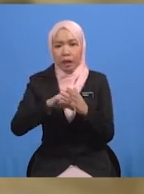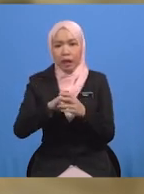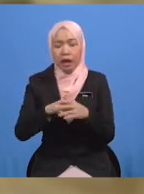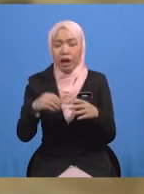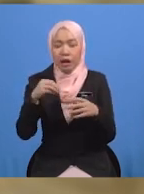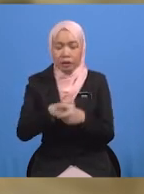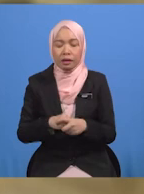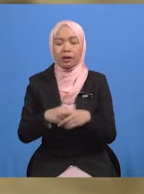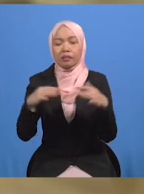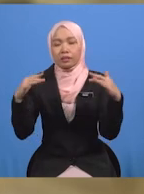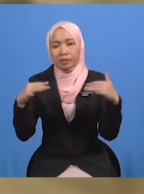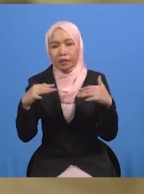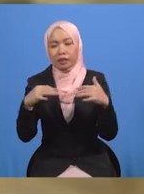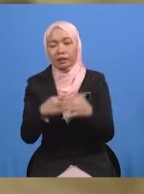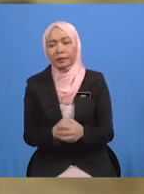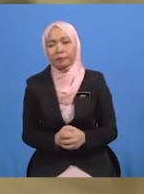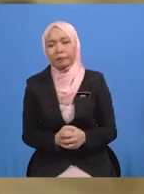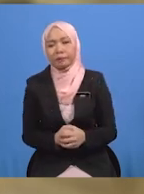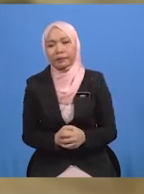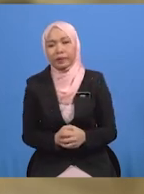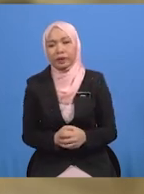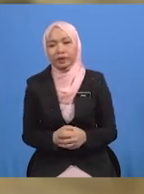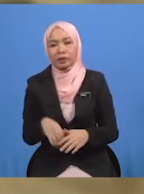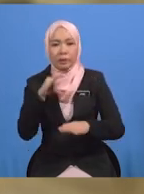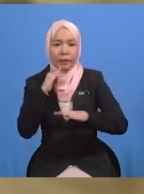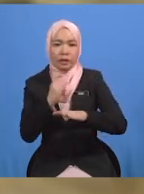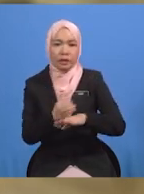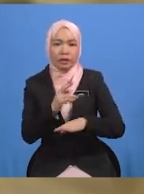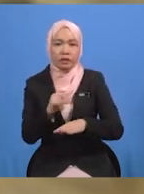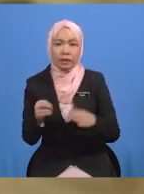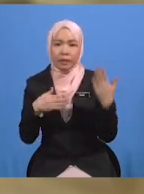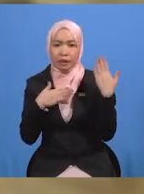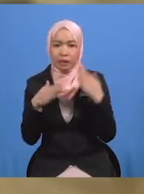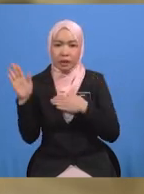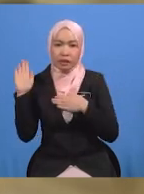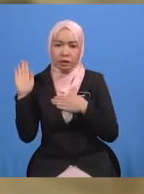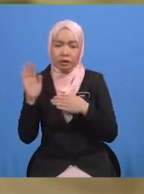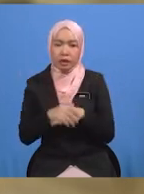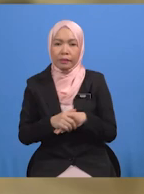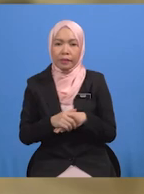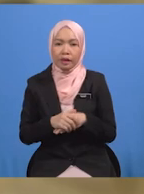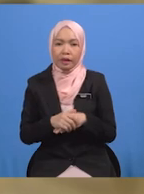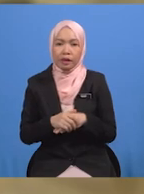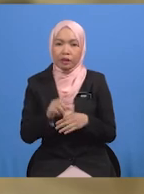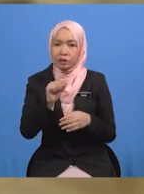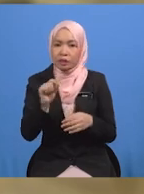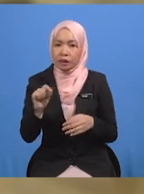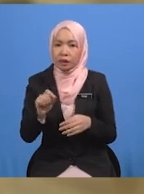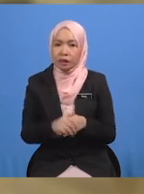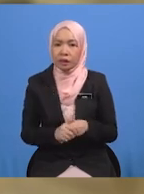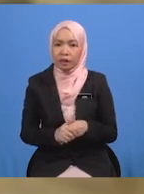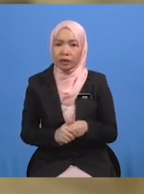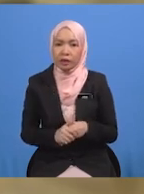peperangan. Contohnya, Perjanjian Ratzin yang ditandatangani selepas kekalahan Turki kepada